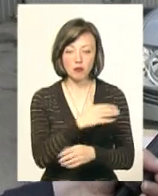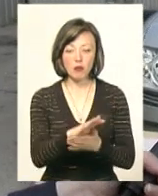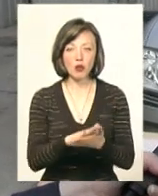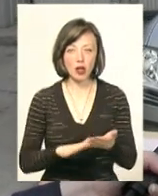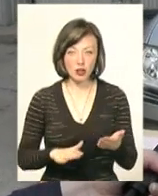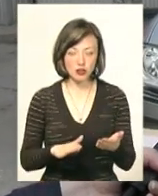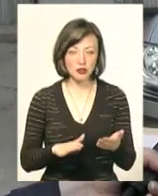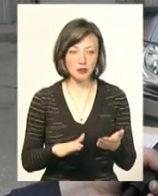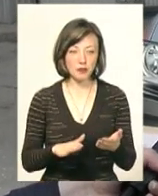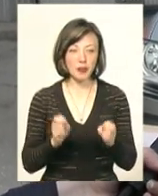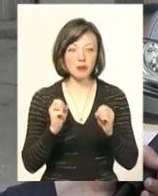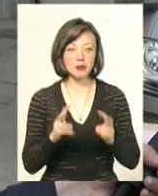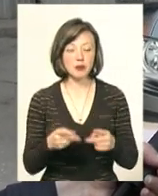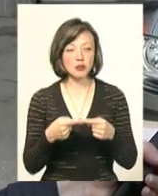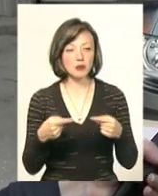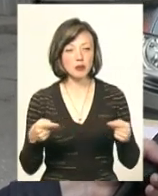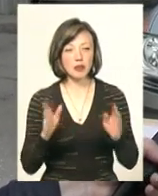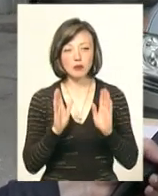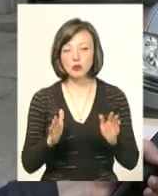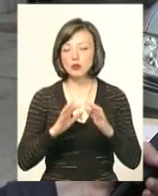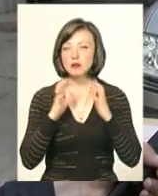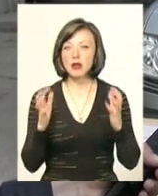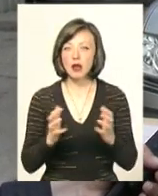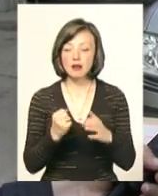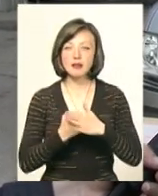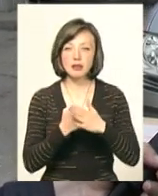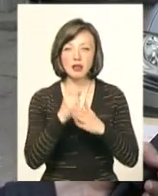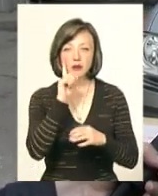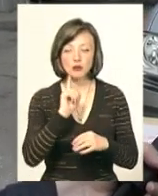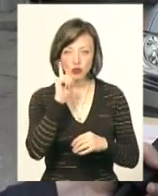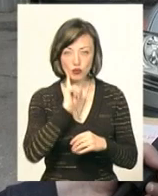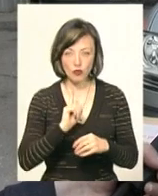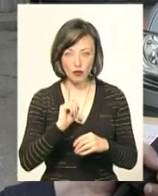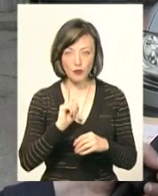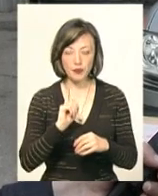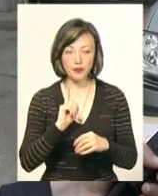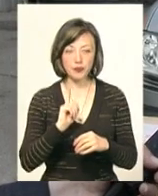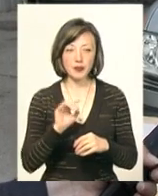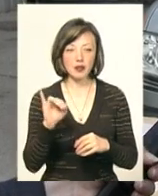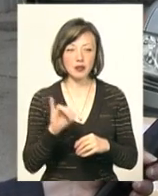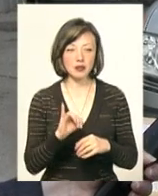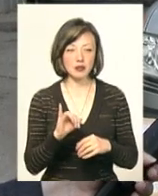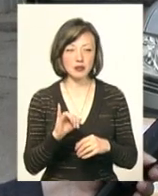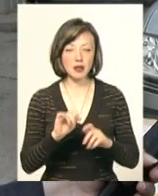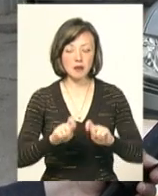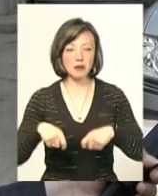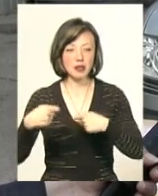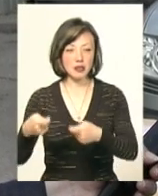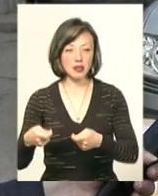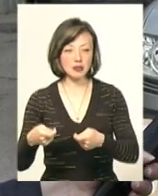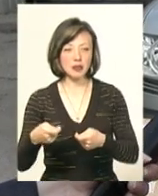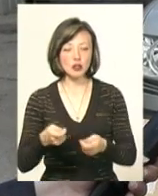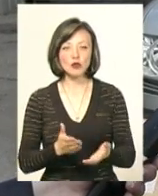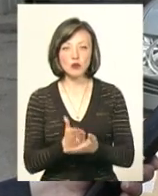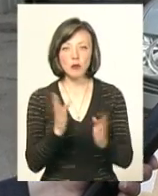подальшому небезпечні предмети будуть зберігатися на складі тимчасового зберігання і передається до